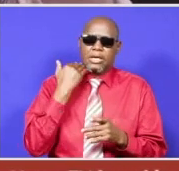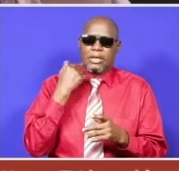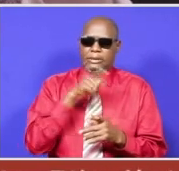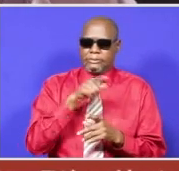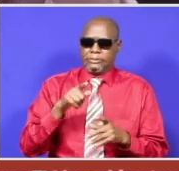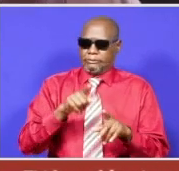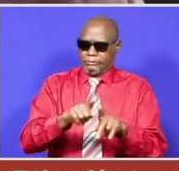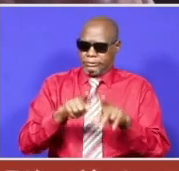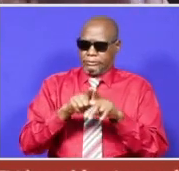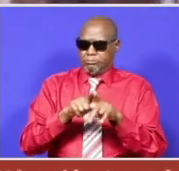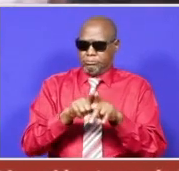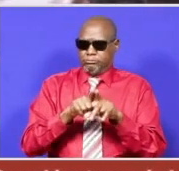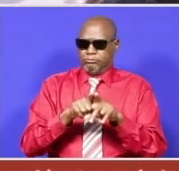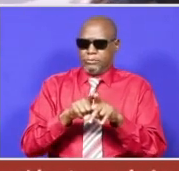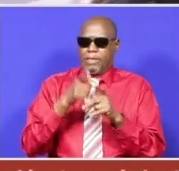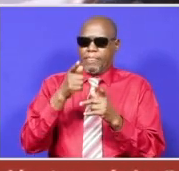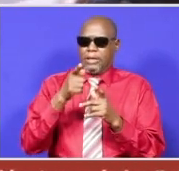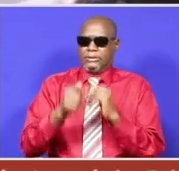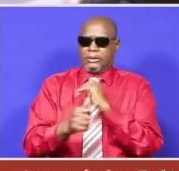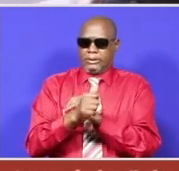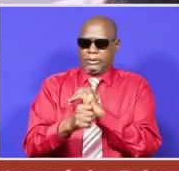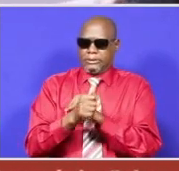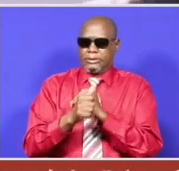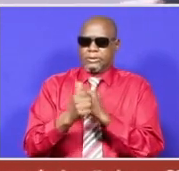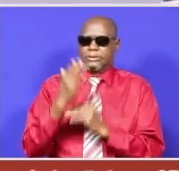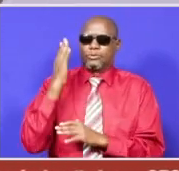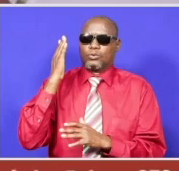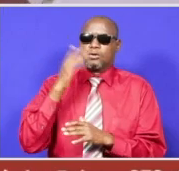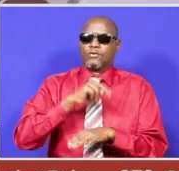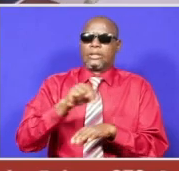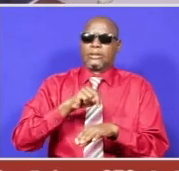kuwa ni tishio kubwa kwa usalama wa taifa.